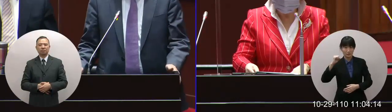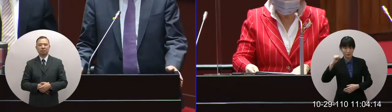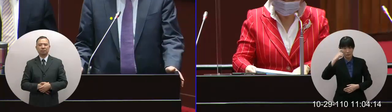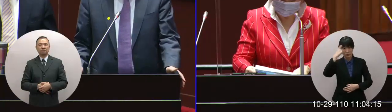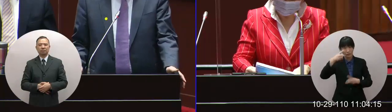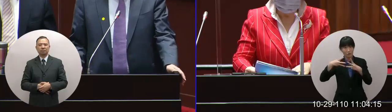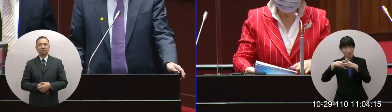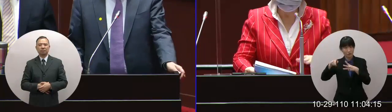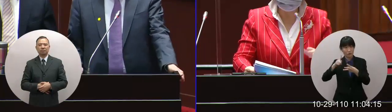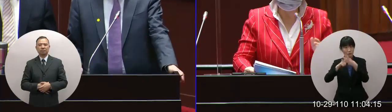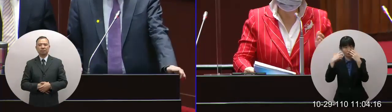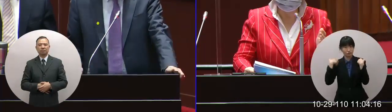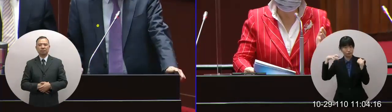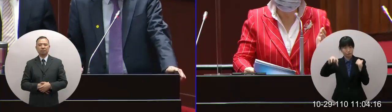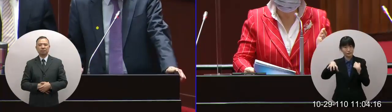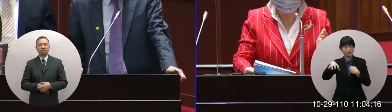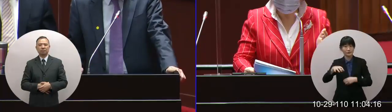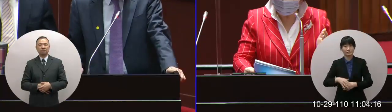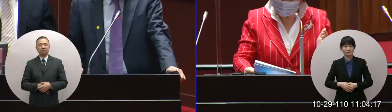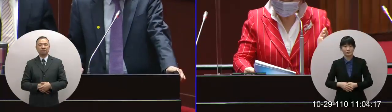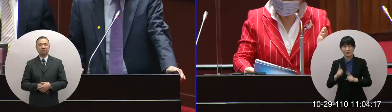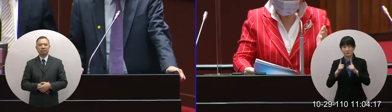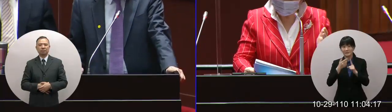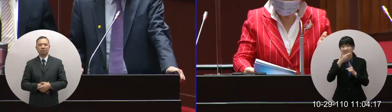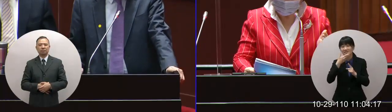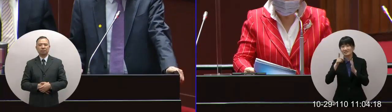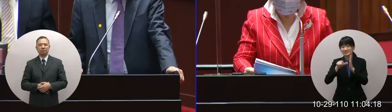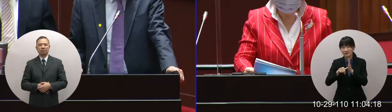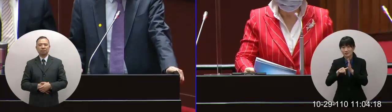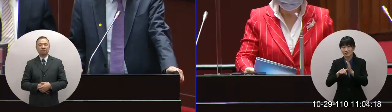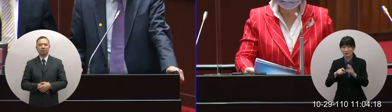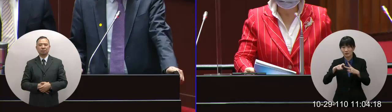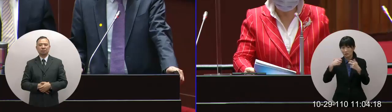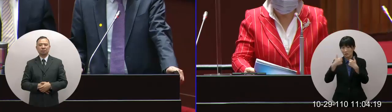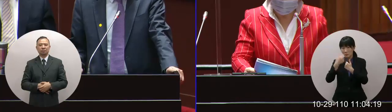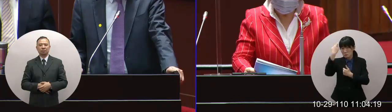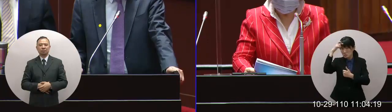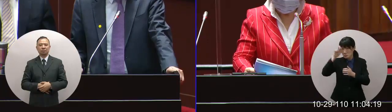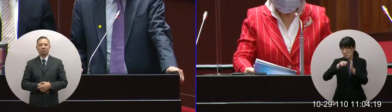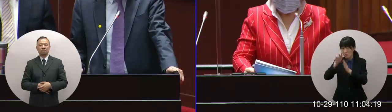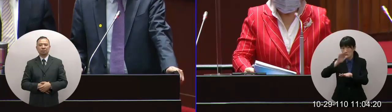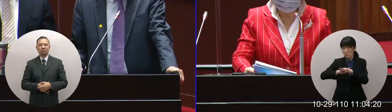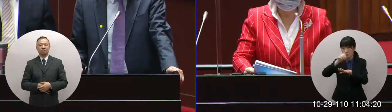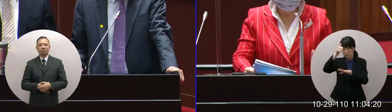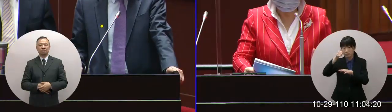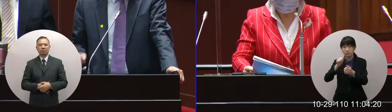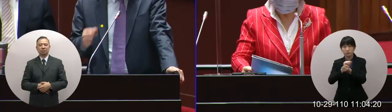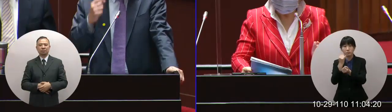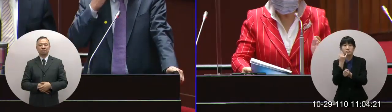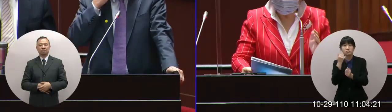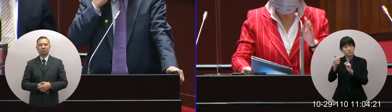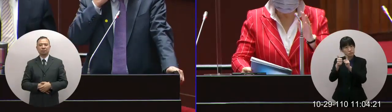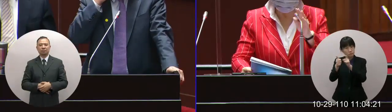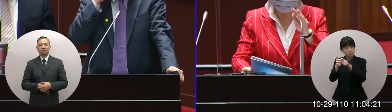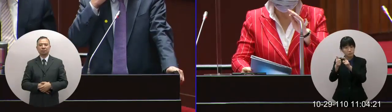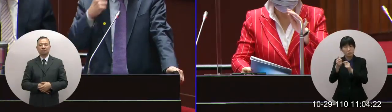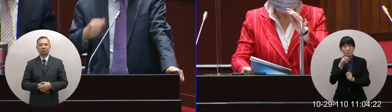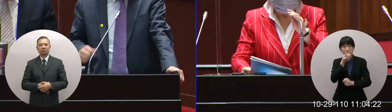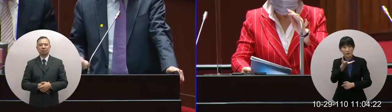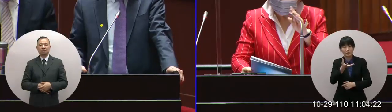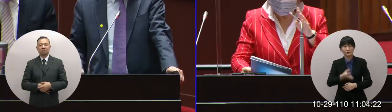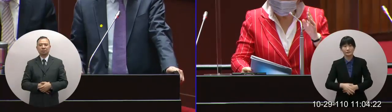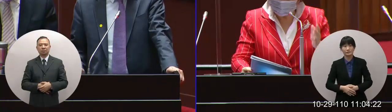洲地区的主任，同时也是比利时的公卫博士专家克鲁格，他表示，在变